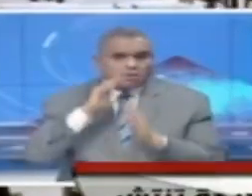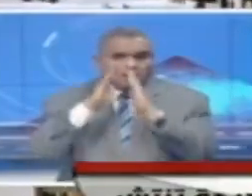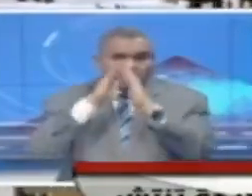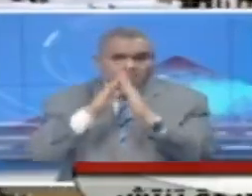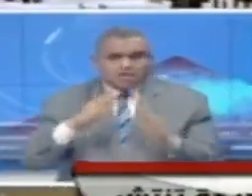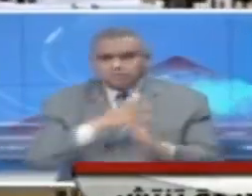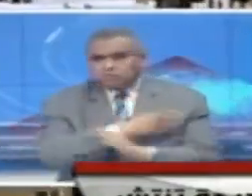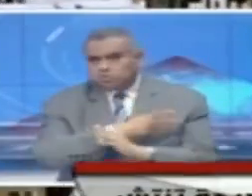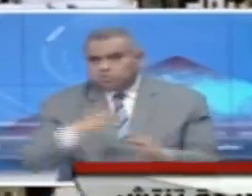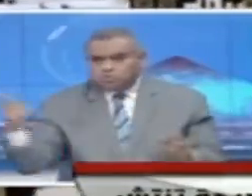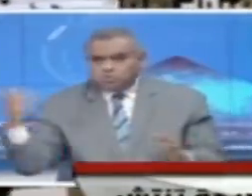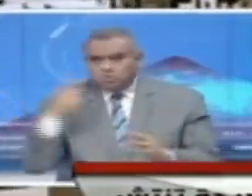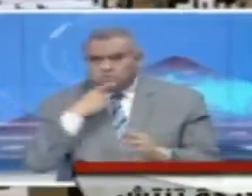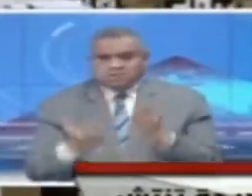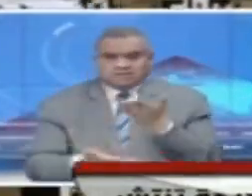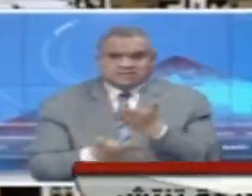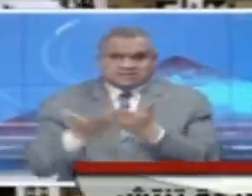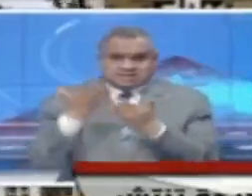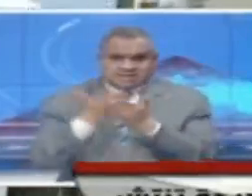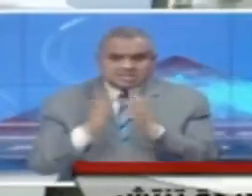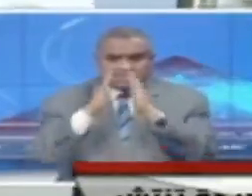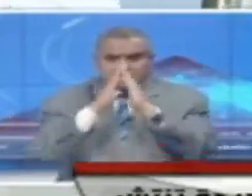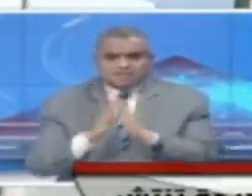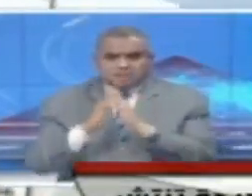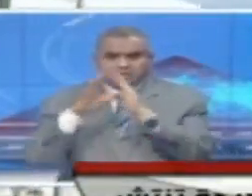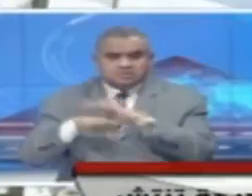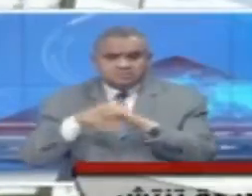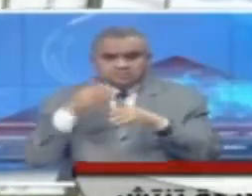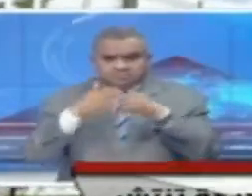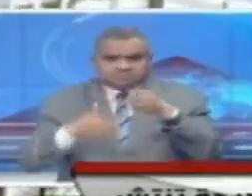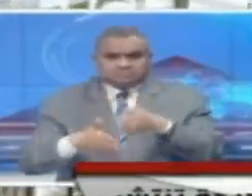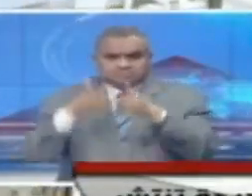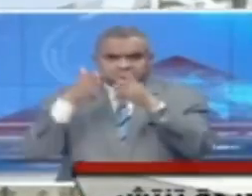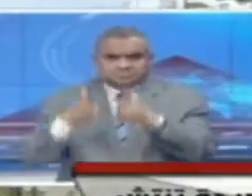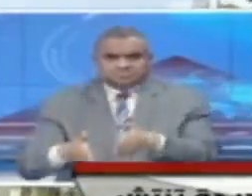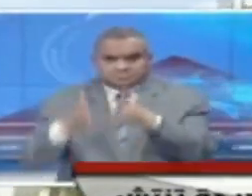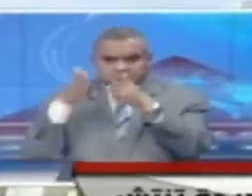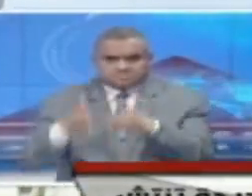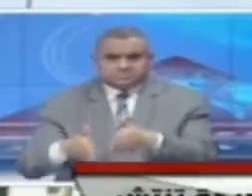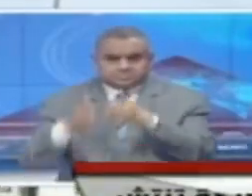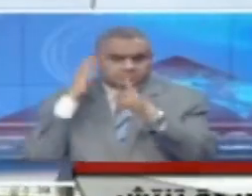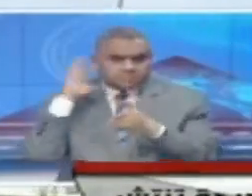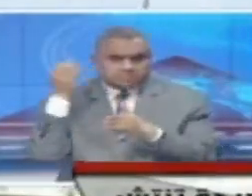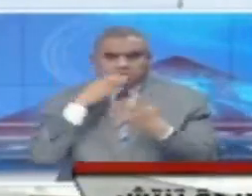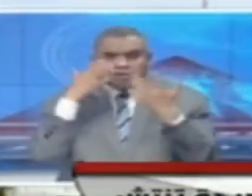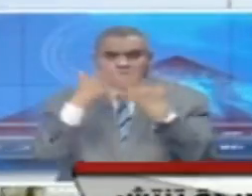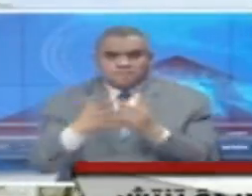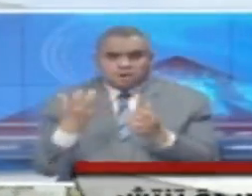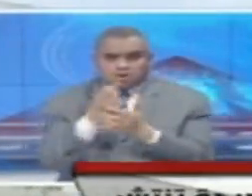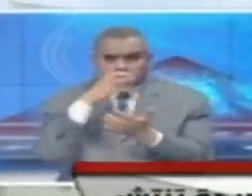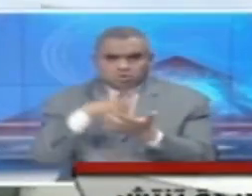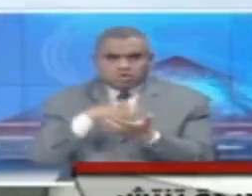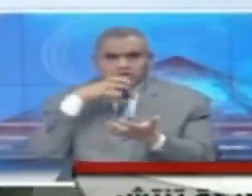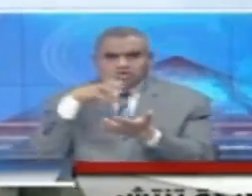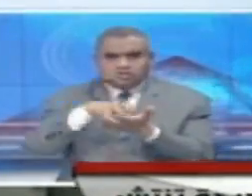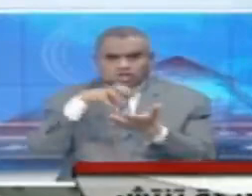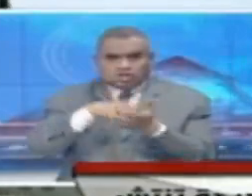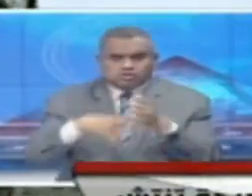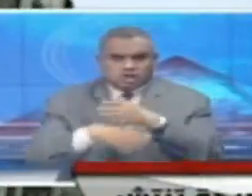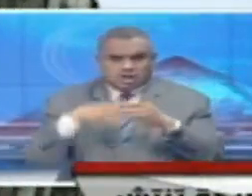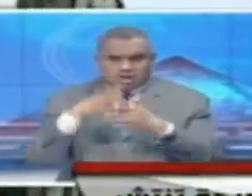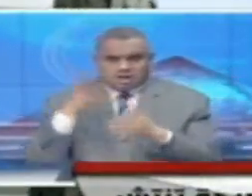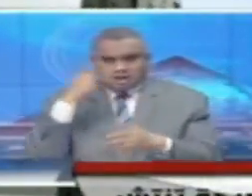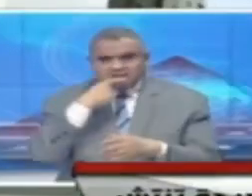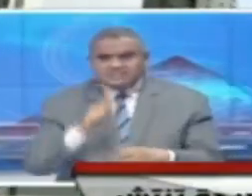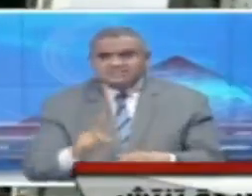كافة طفرة إنشائية غير مسبوقة، إنجازات عملاقة شهدها قطاع الإسكان والمرافق